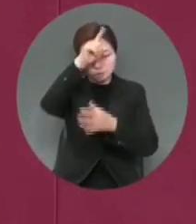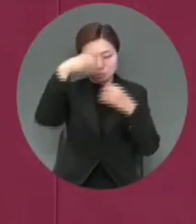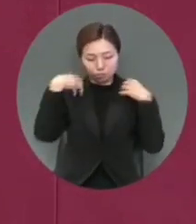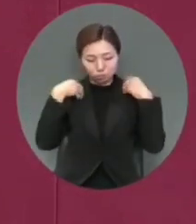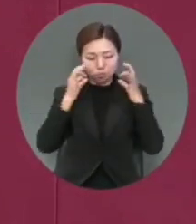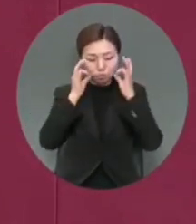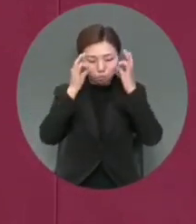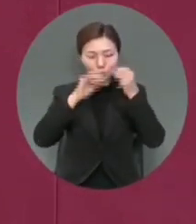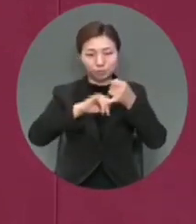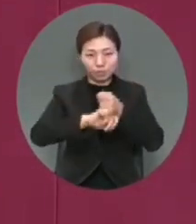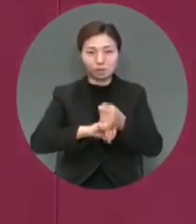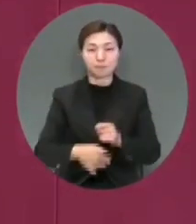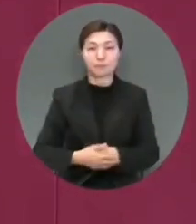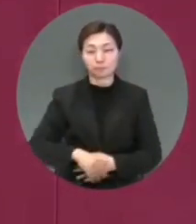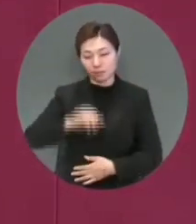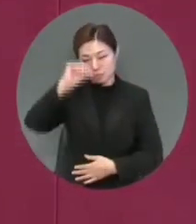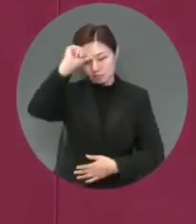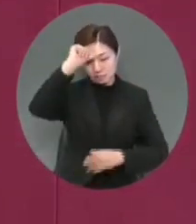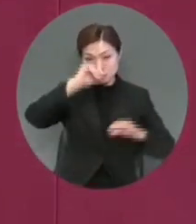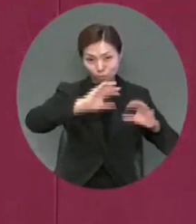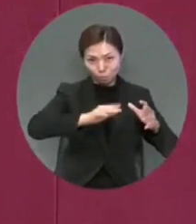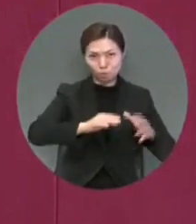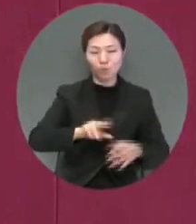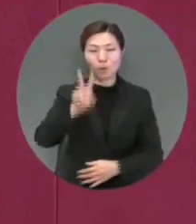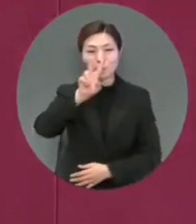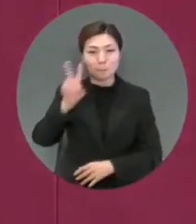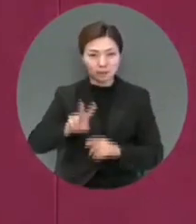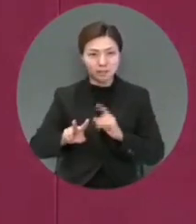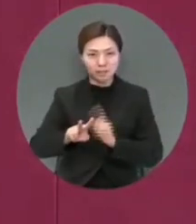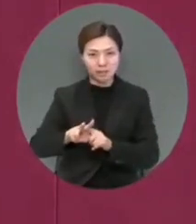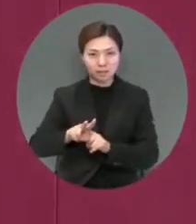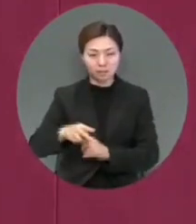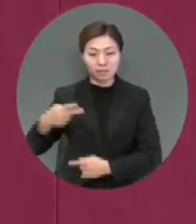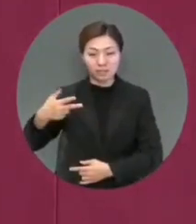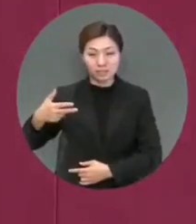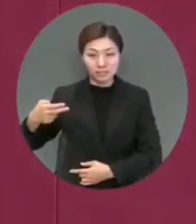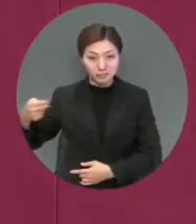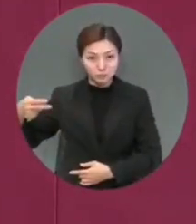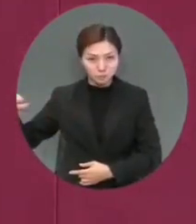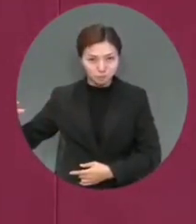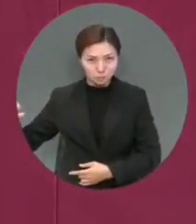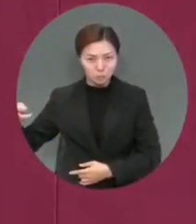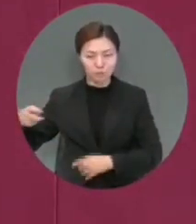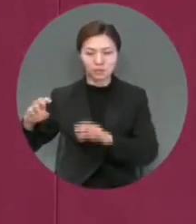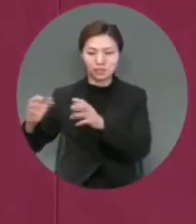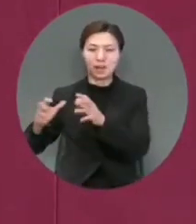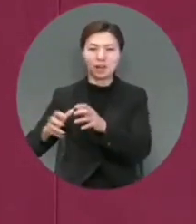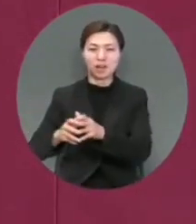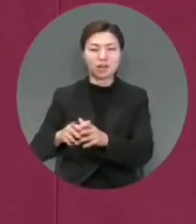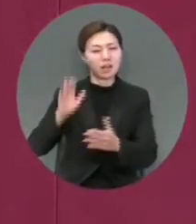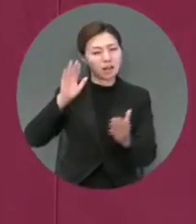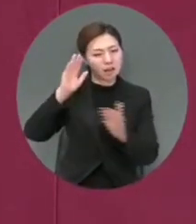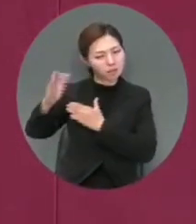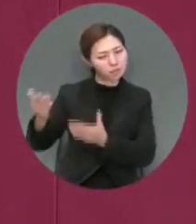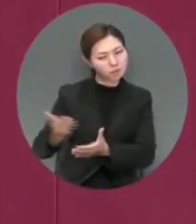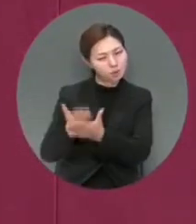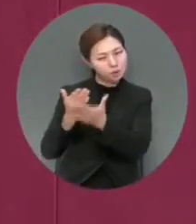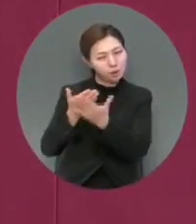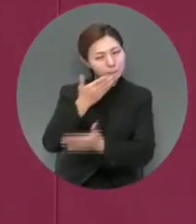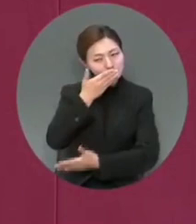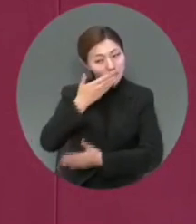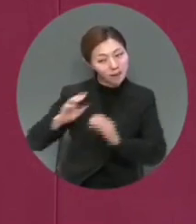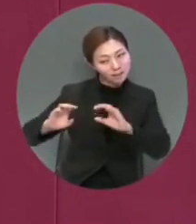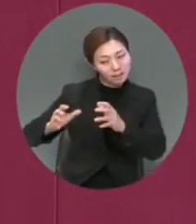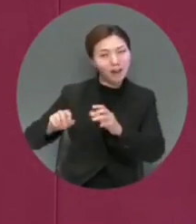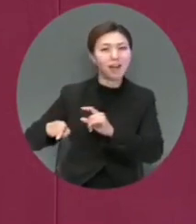인도, 베트남, 인도네시아 등 역동적이고 성장 잠재력이 큰 시장에 청년